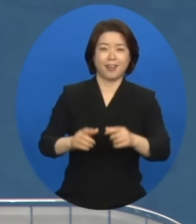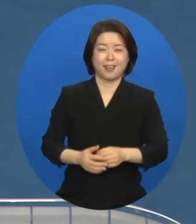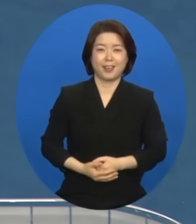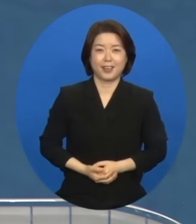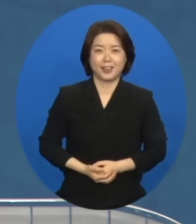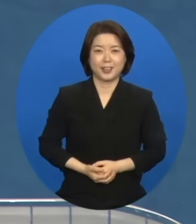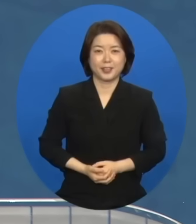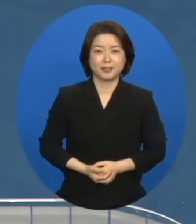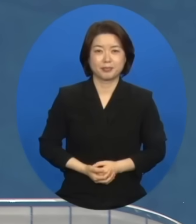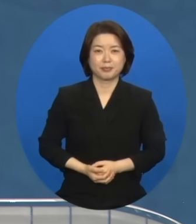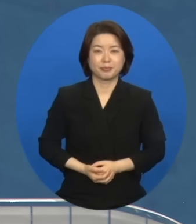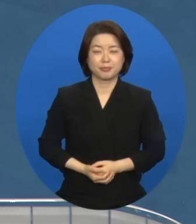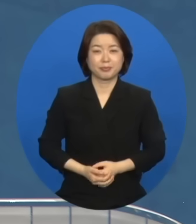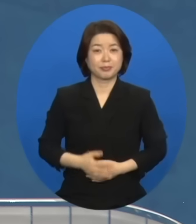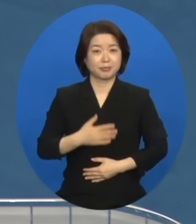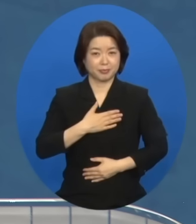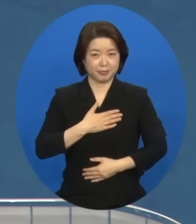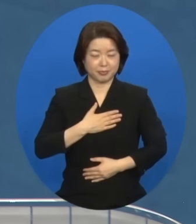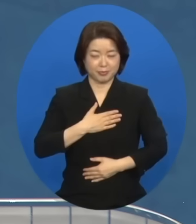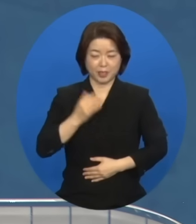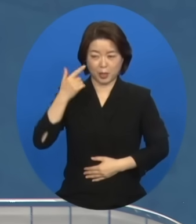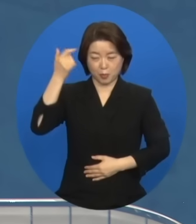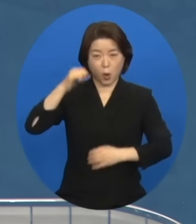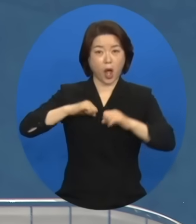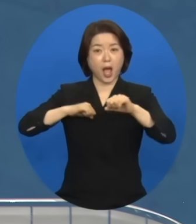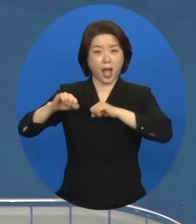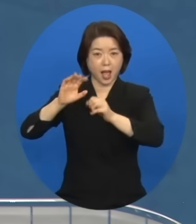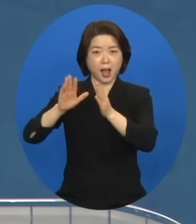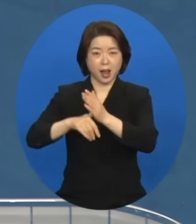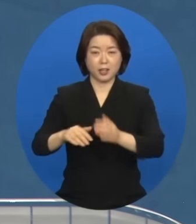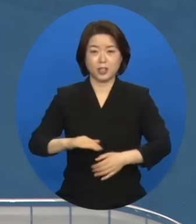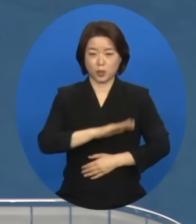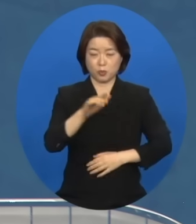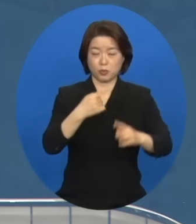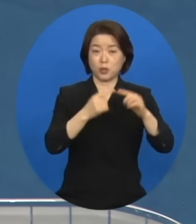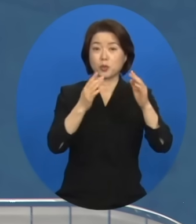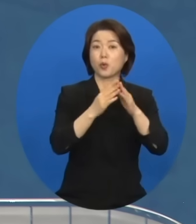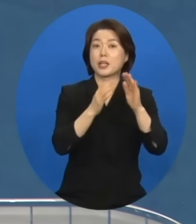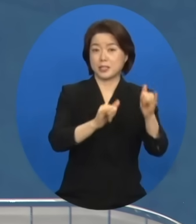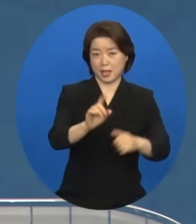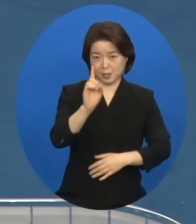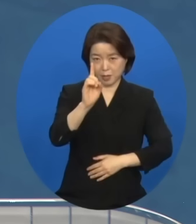것이라고. 제가 목회하면서 우리 교회 교우 중에 한 분이,